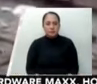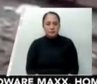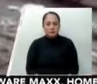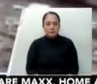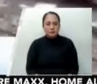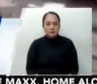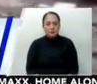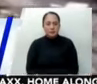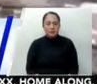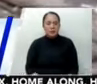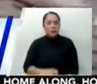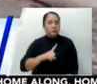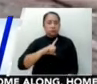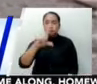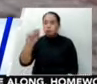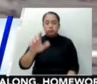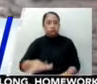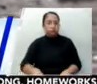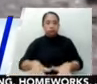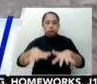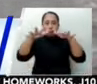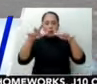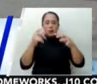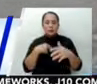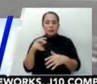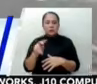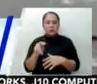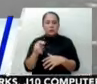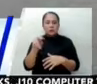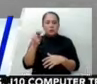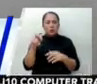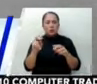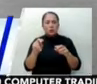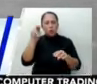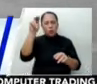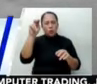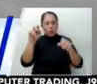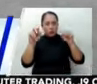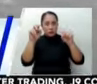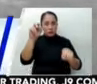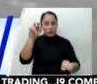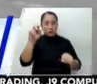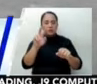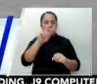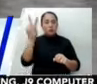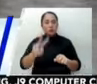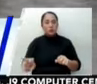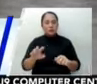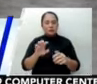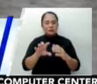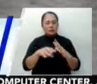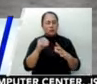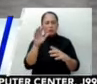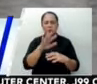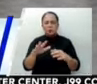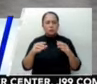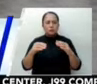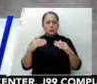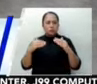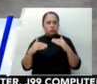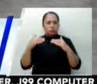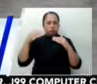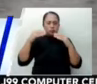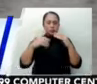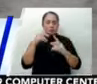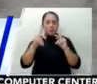Napakabilis ng pagtaas ng baha sa northbound at southbound sa bandang Valenzuela exit. Umabot ito ng lampas tao. Tumukod ang mga sasakyan